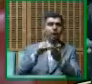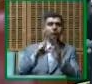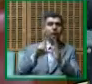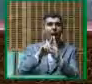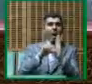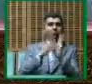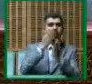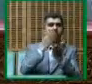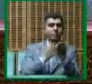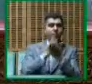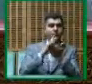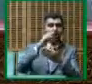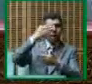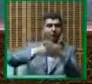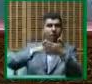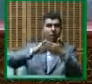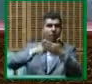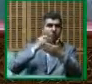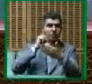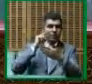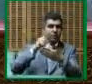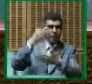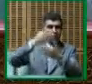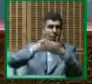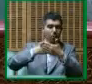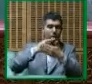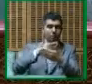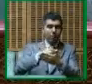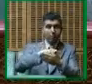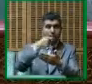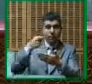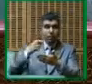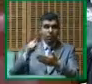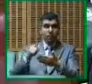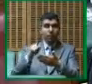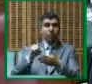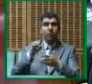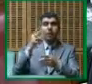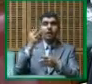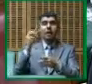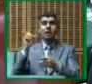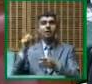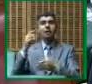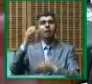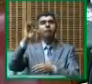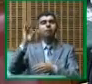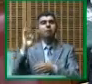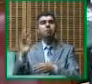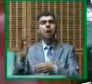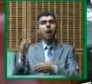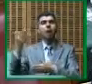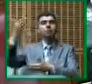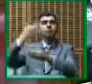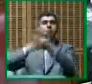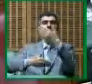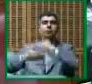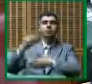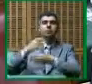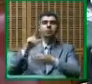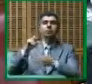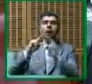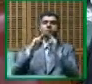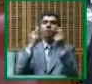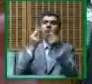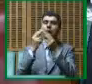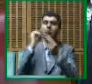التي تتم في إطار لهذه الاتفاقيات بمعنى في إطار لزايلو هي ما تتعداش 30% من مجموع